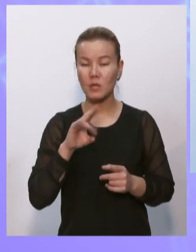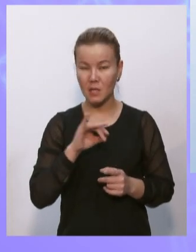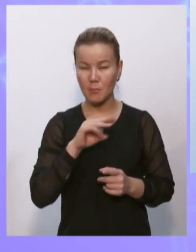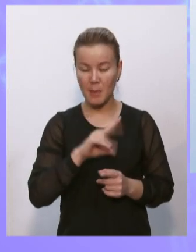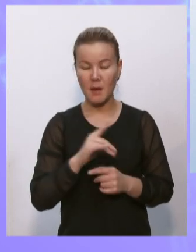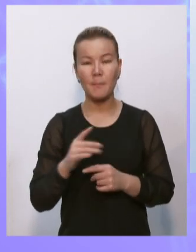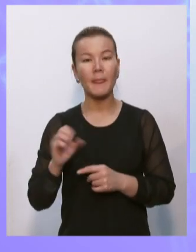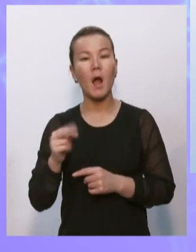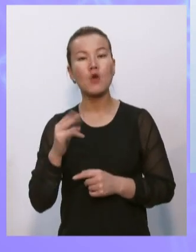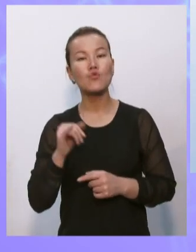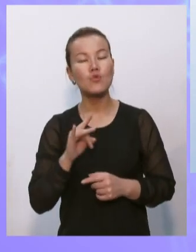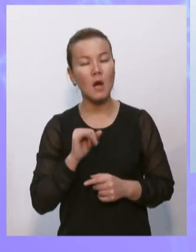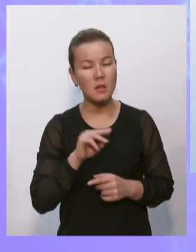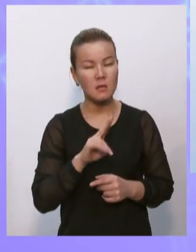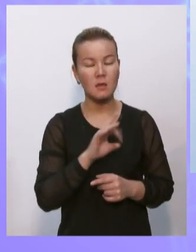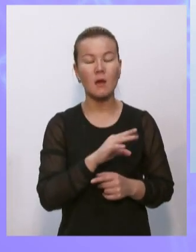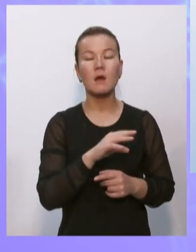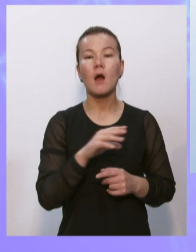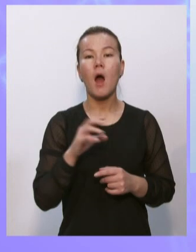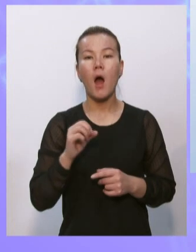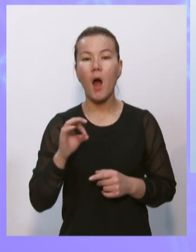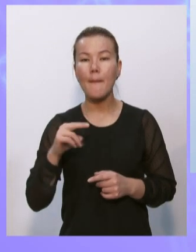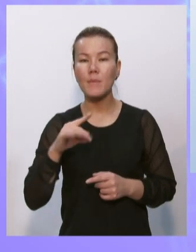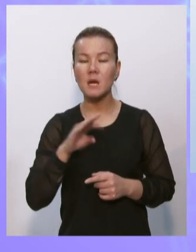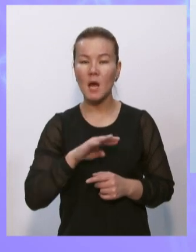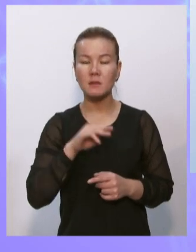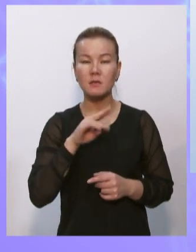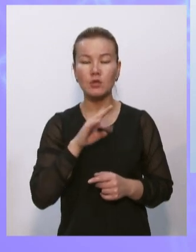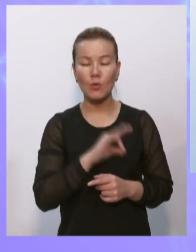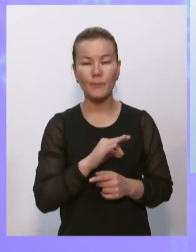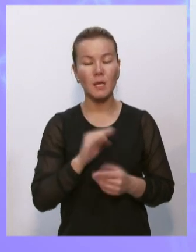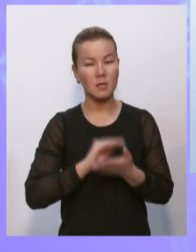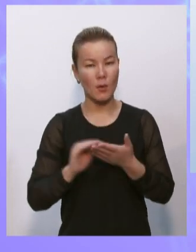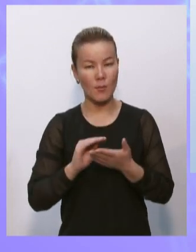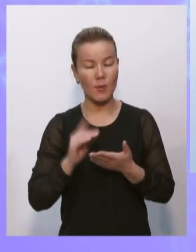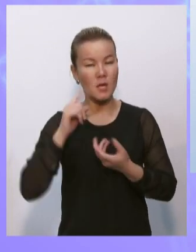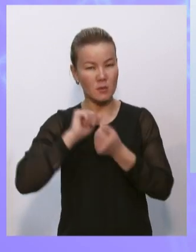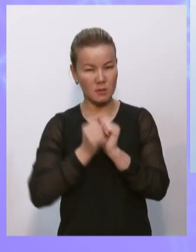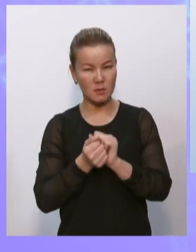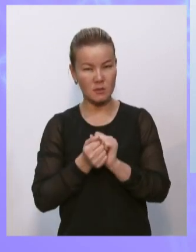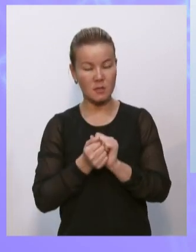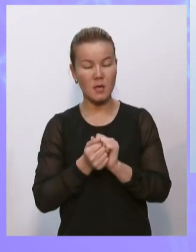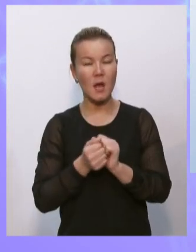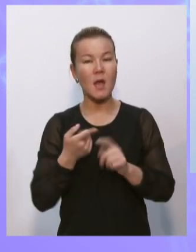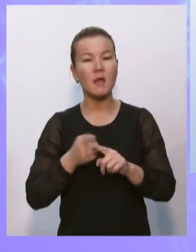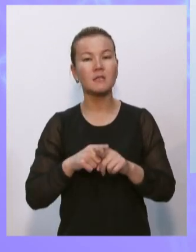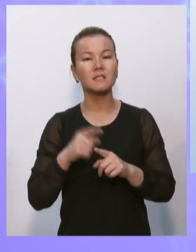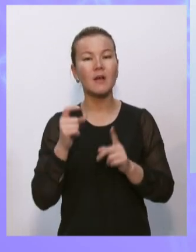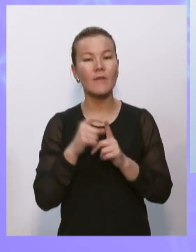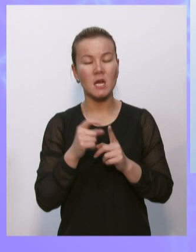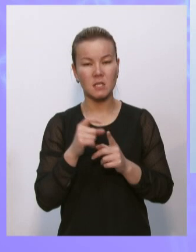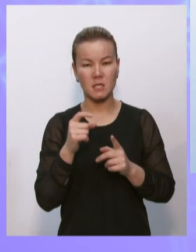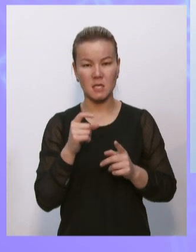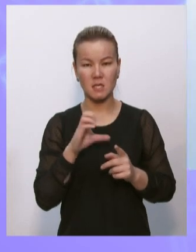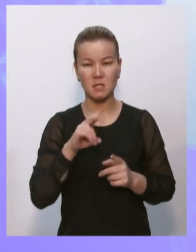«аккуратно», «опрятно». Запомните их написание. Это словарные слова.